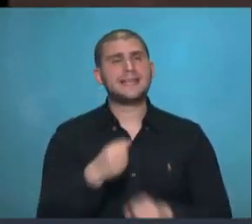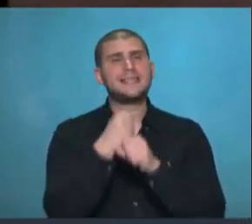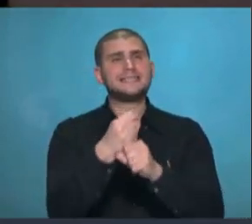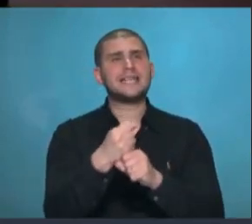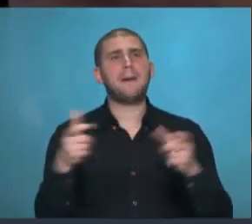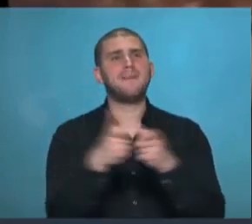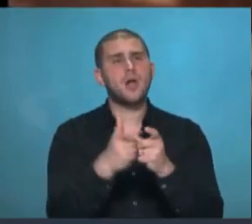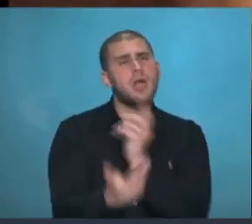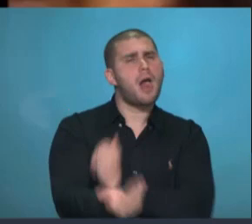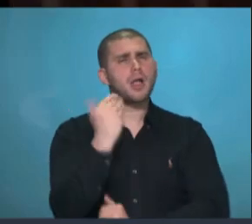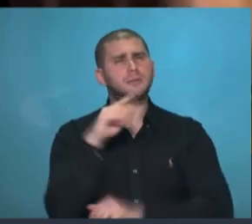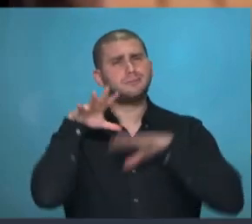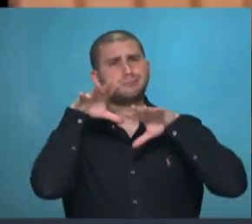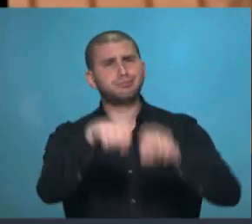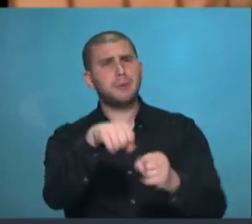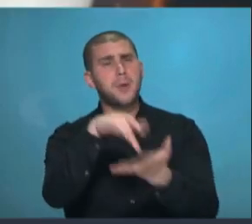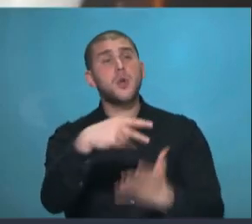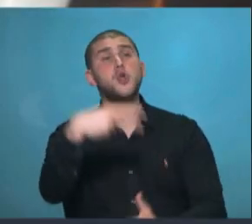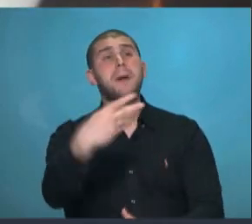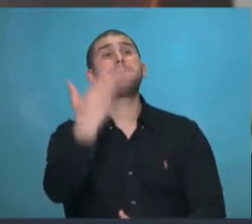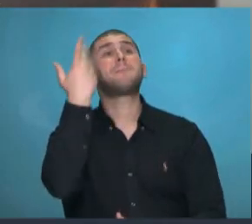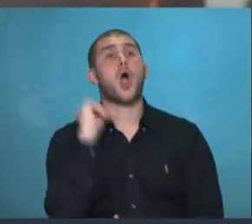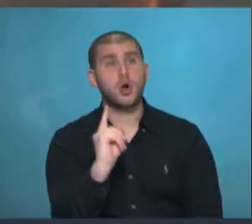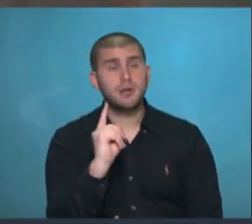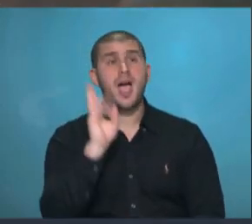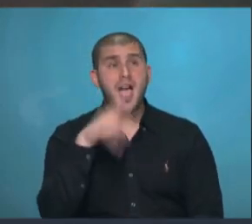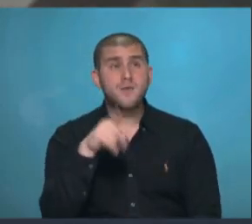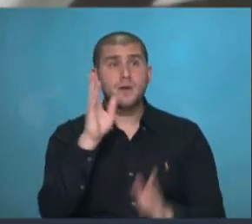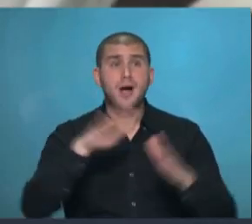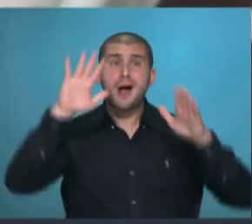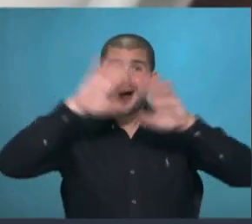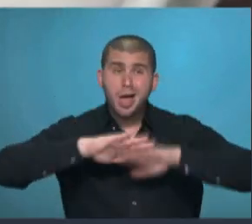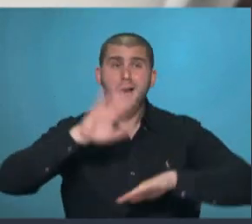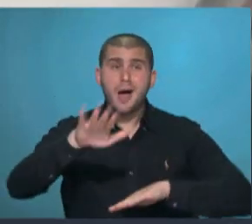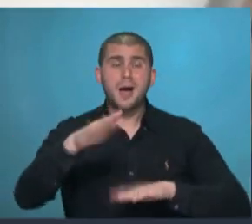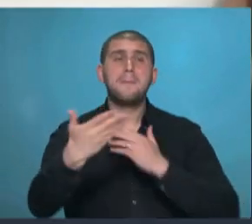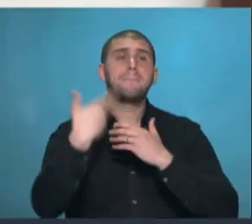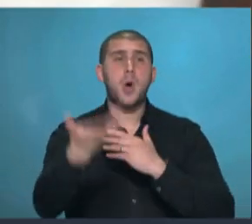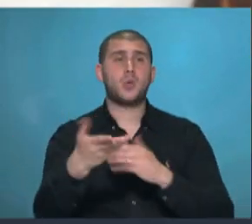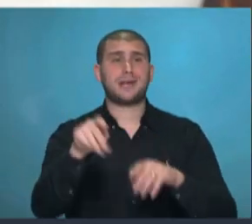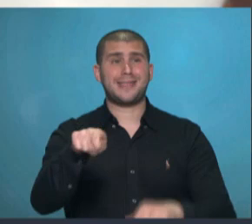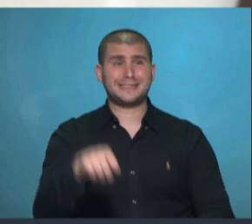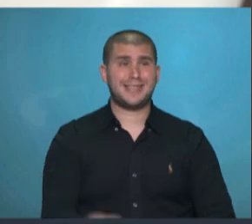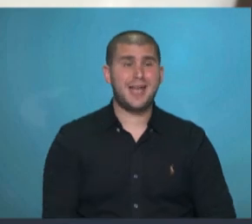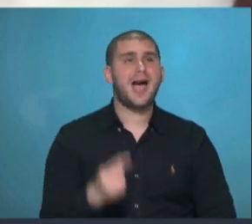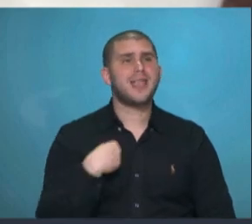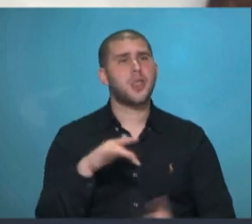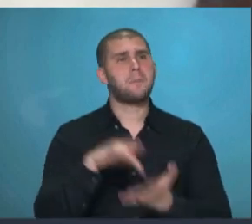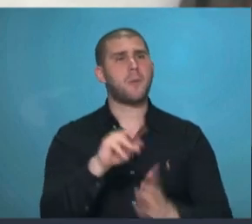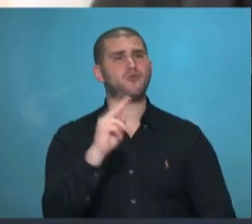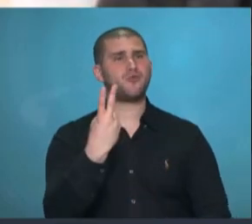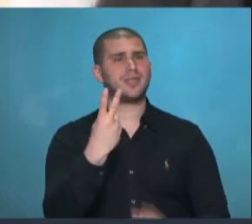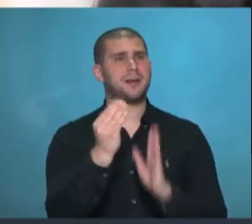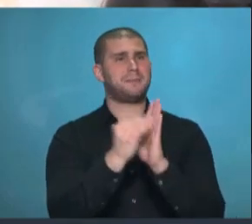המפלגות להקדים ולתפוס מקום יומיים מראש, ואף להעביר את הלילה מחוץ לכנסת. אנחנו מקום שני פה